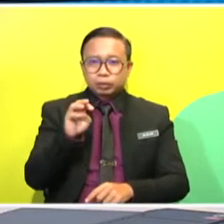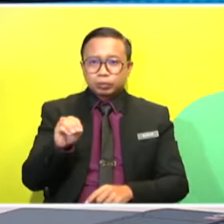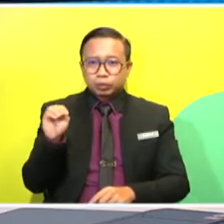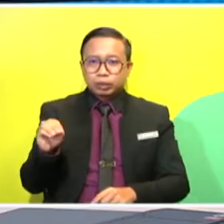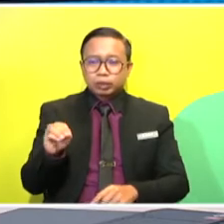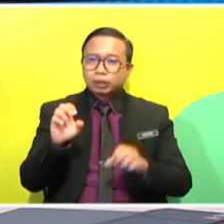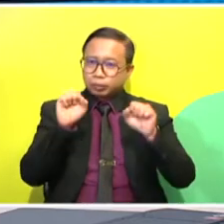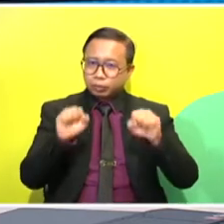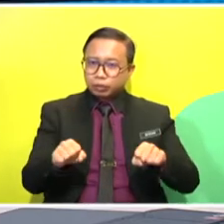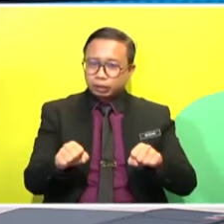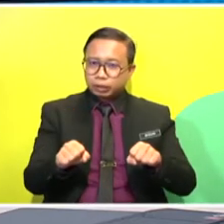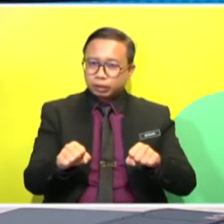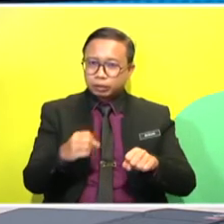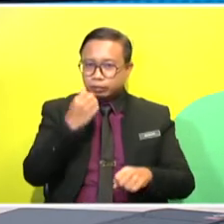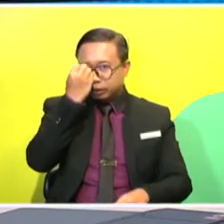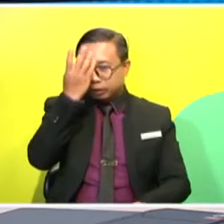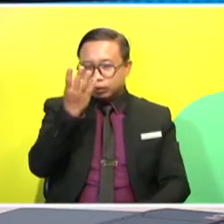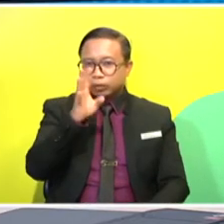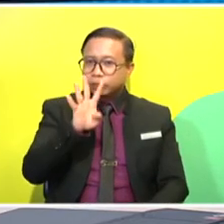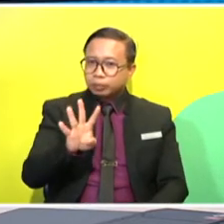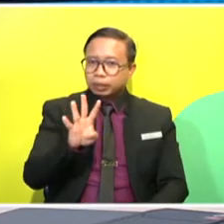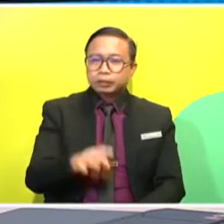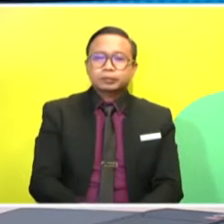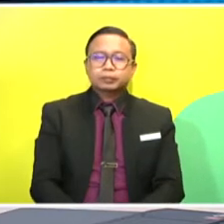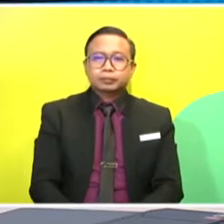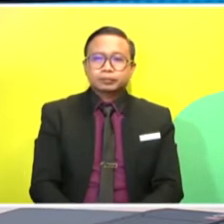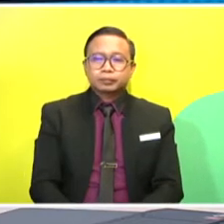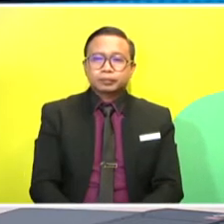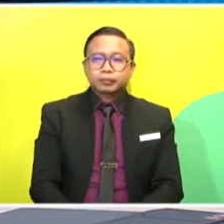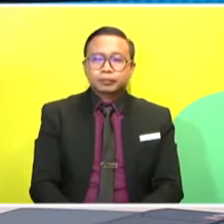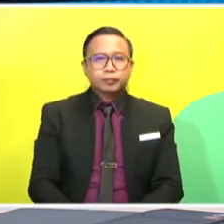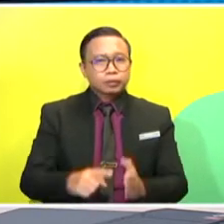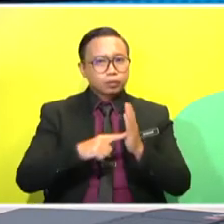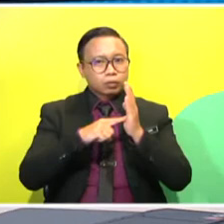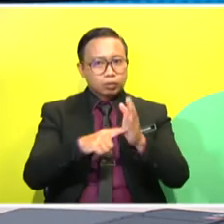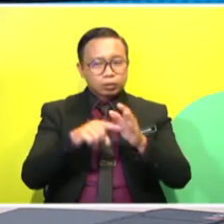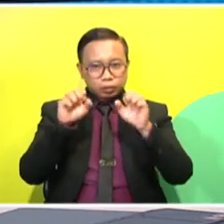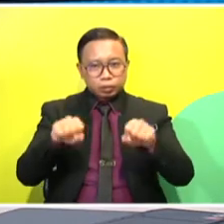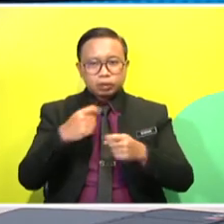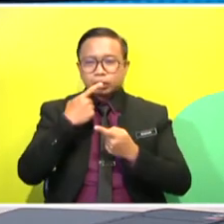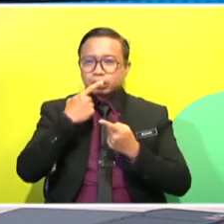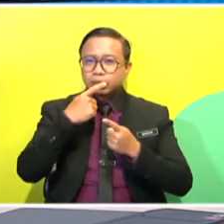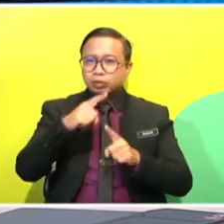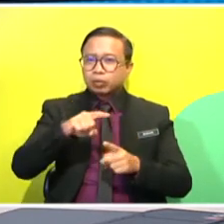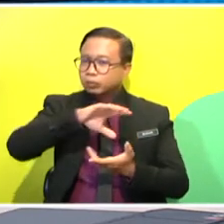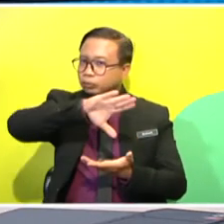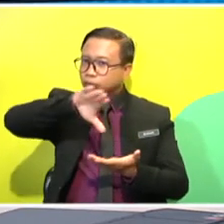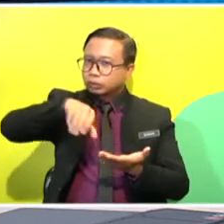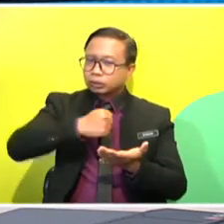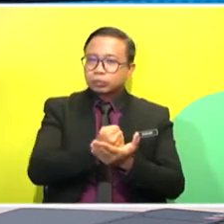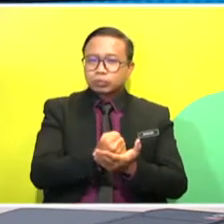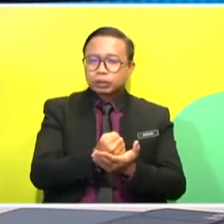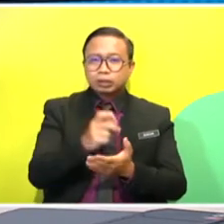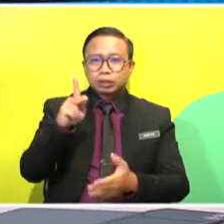menyatakan sekurang-kurangnya 4. Namun, prestasi Nisa tadi menunjukkan dia boleh menjawab kesemua kad-kad